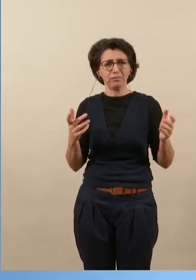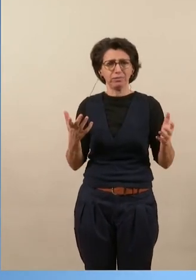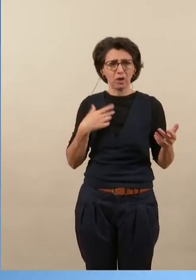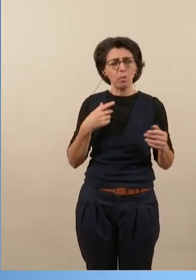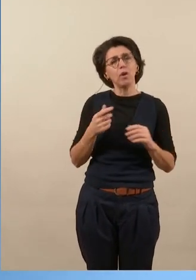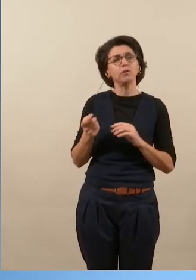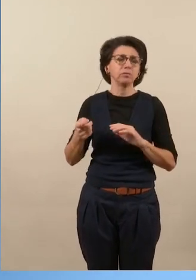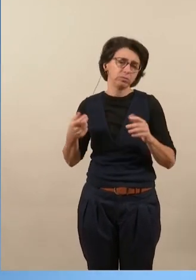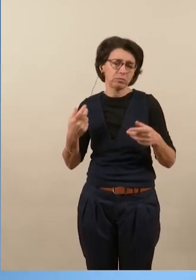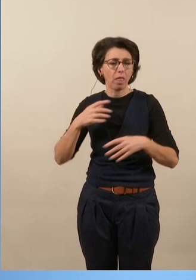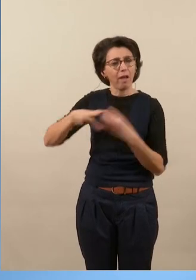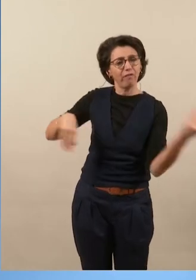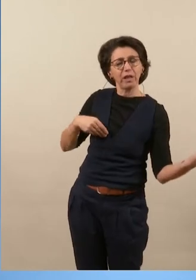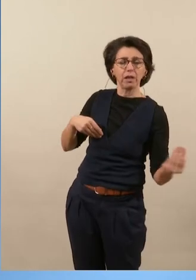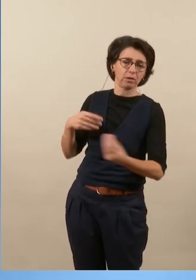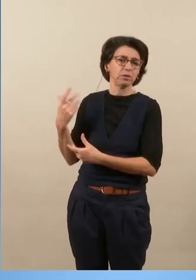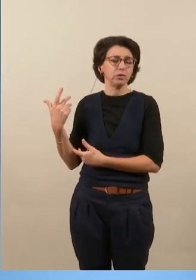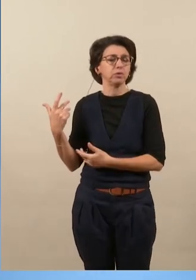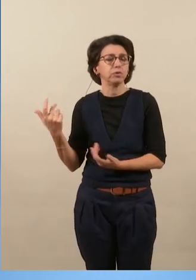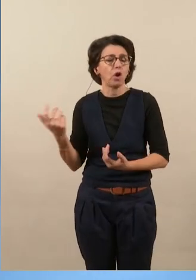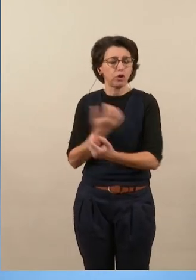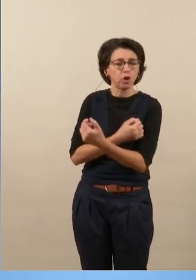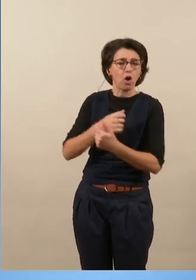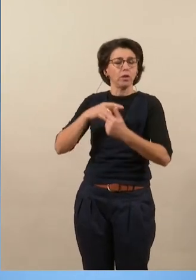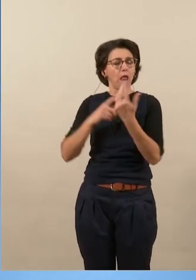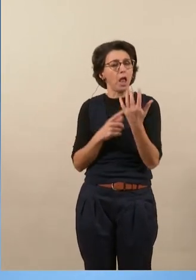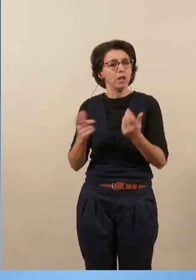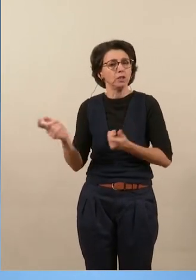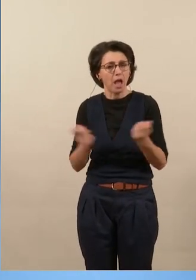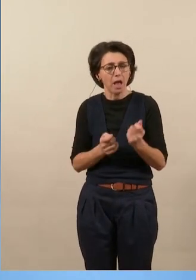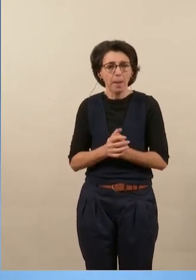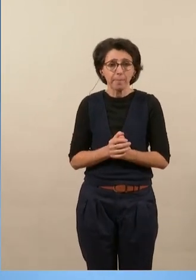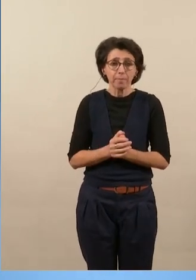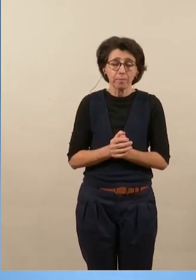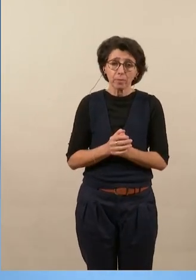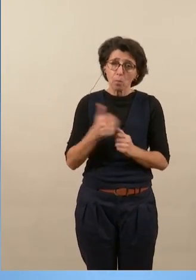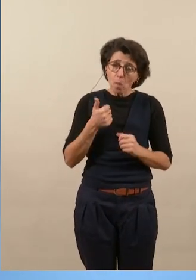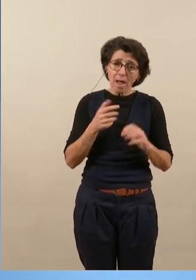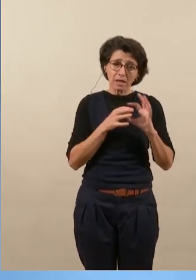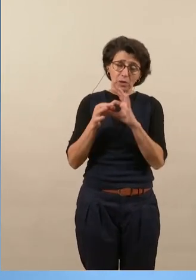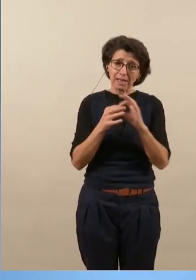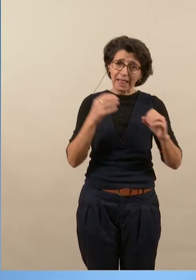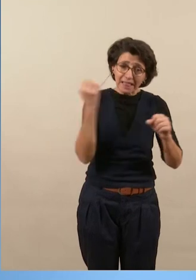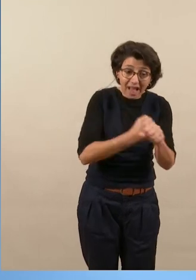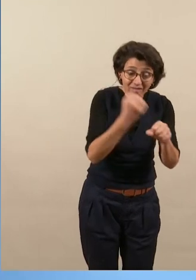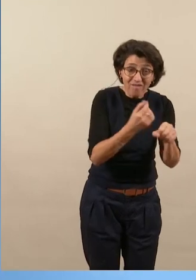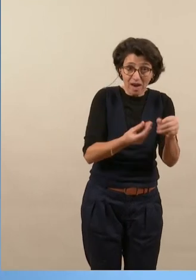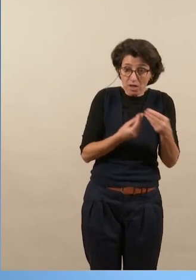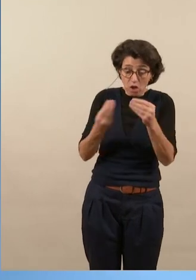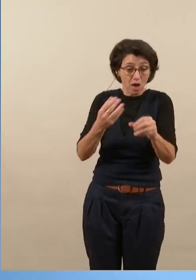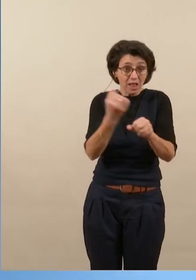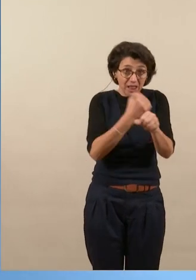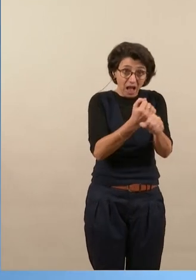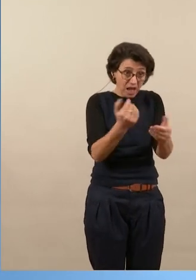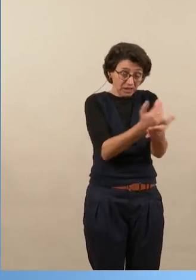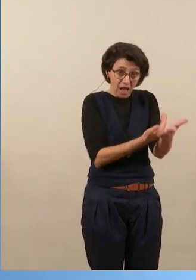l'accès à l'emploi travailler et la première des solidarités gagner sa vie par son travail s'intégrer socialement